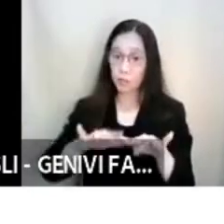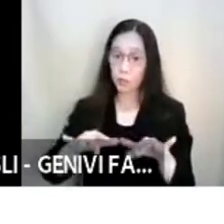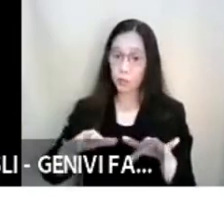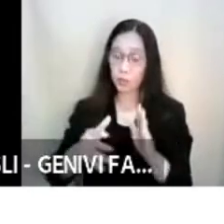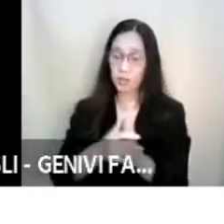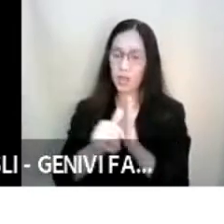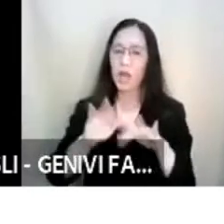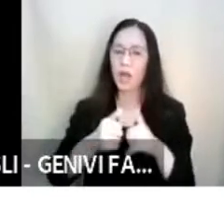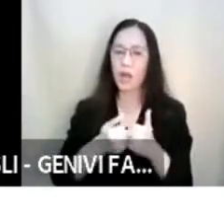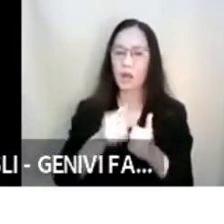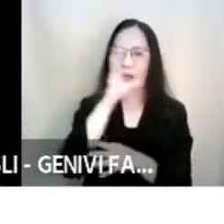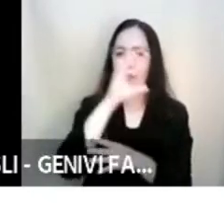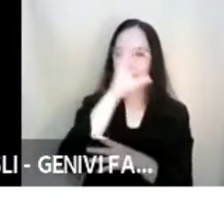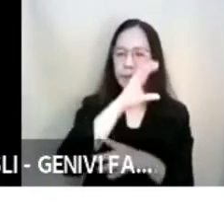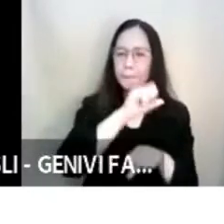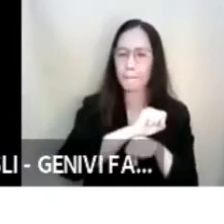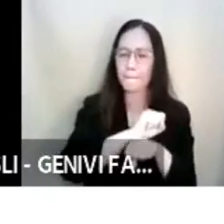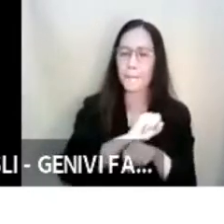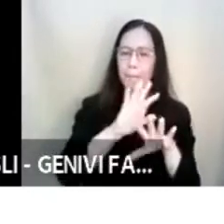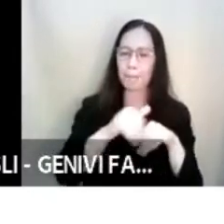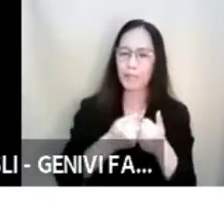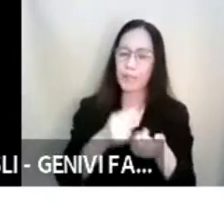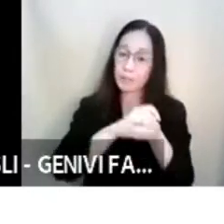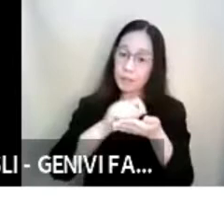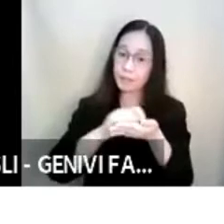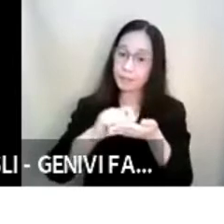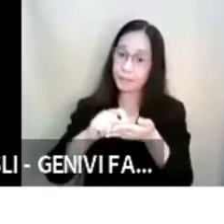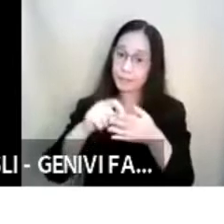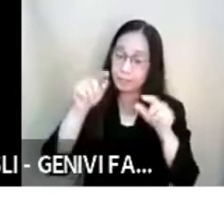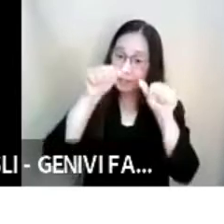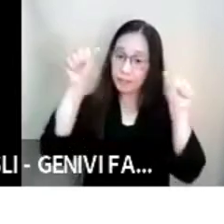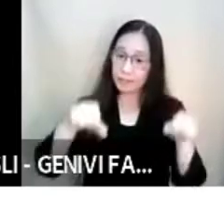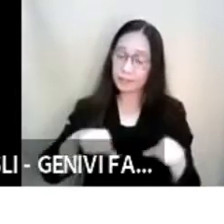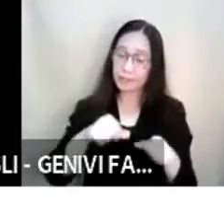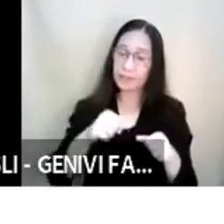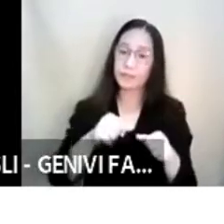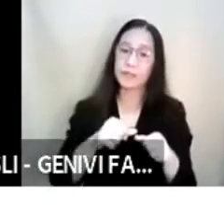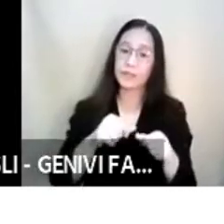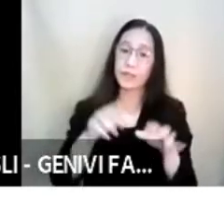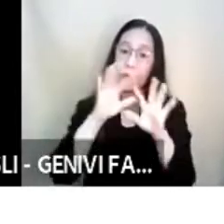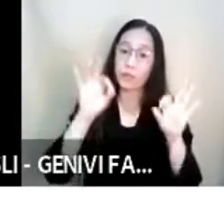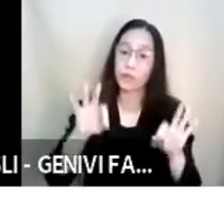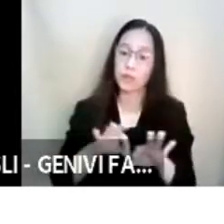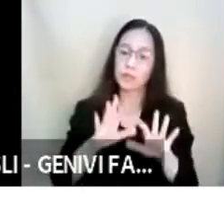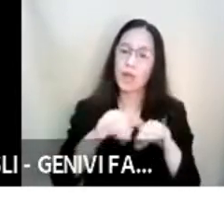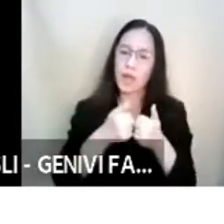ng trabaho, paano mag-fill out ng application form, paano gumawa ng resume, no?